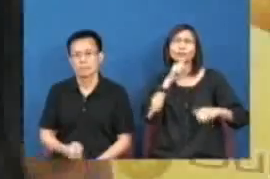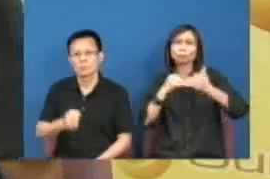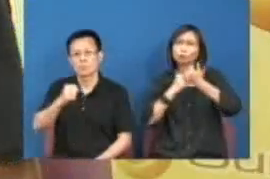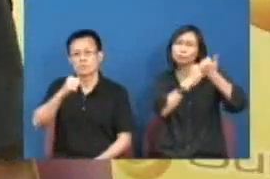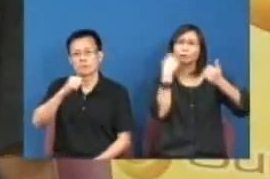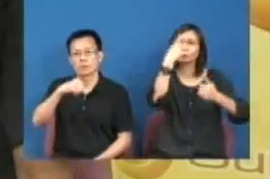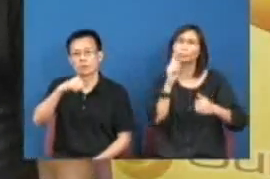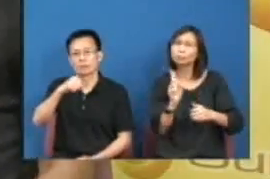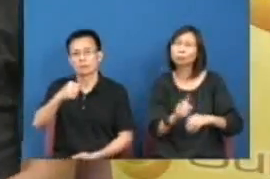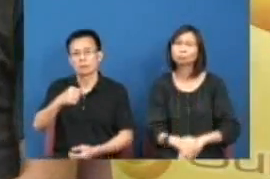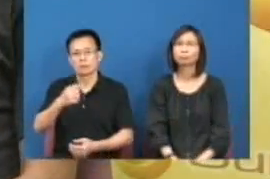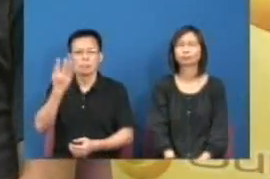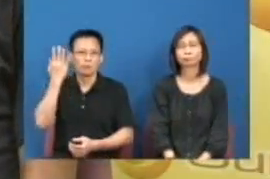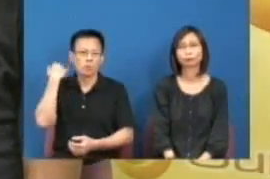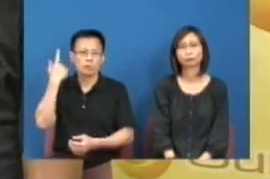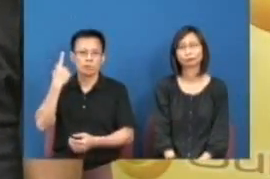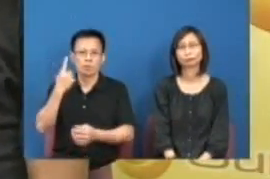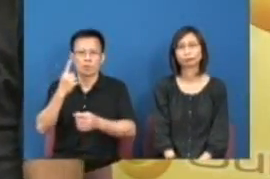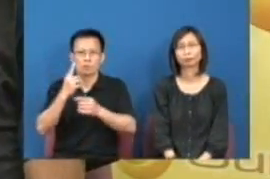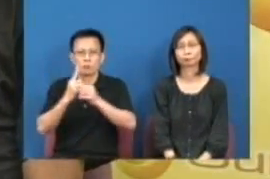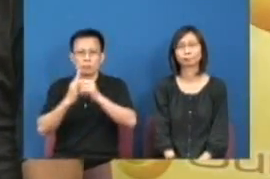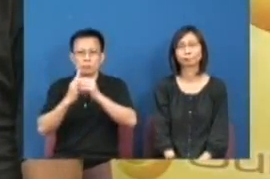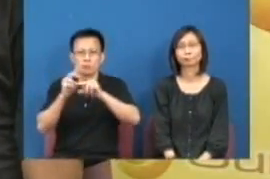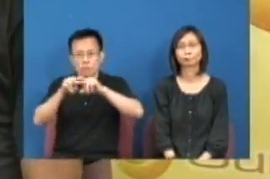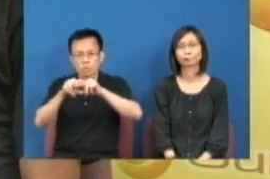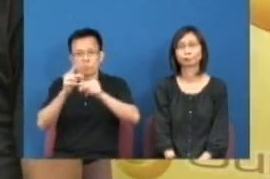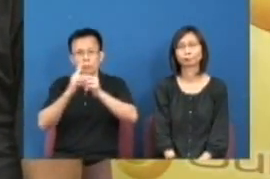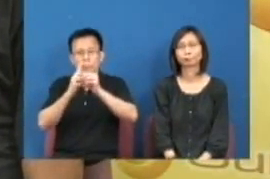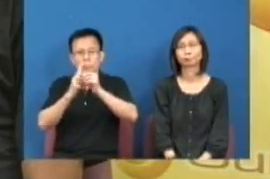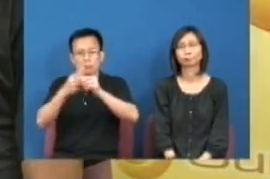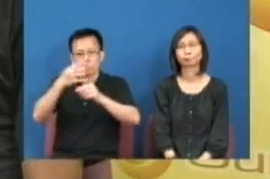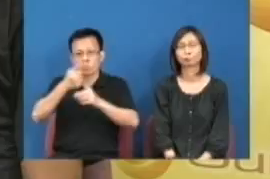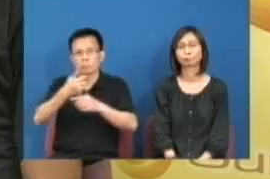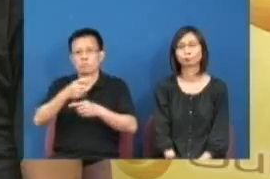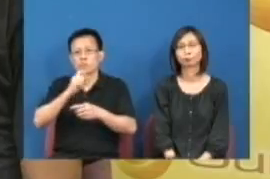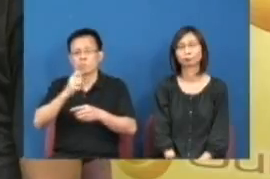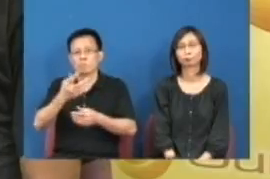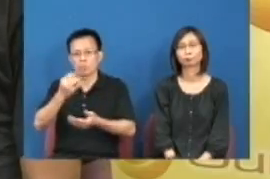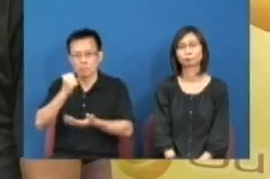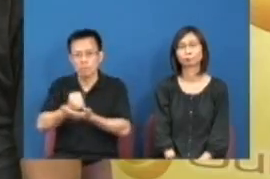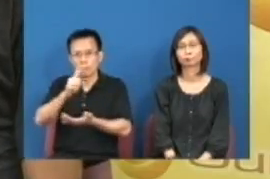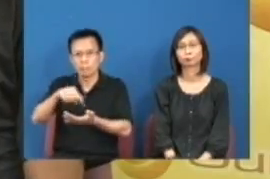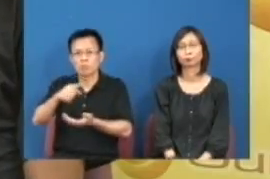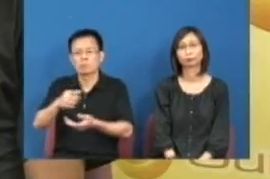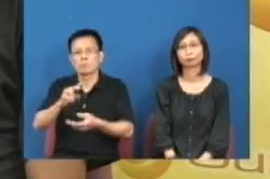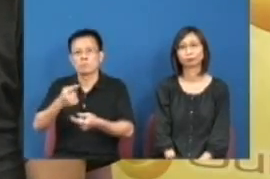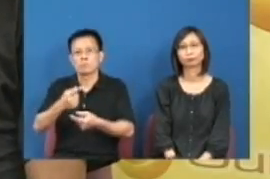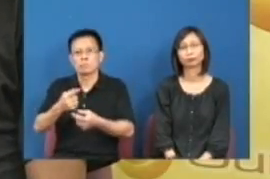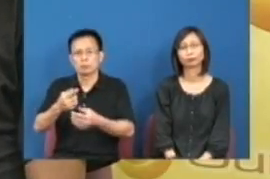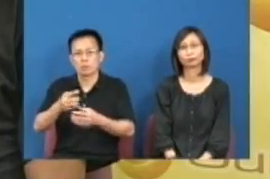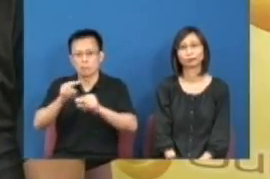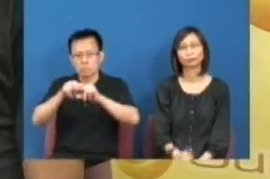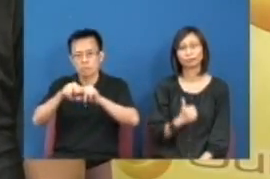然中共最後尾都可能會拍板嘅，即係但係因為喺常委裏邊已經冇人話係可以説咗算